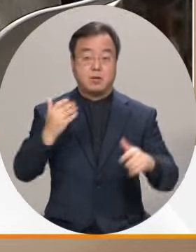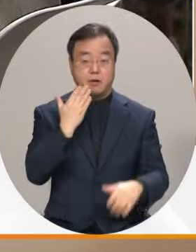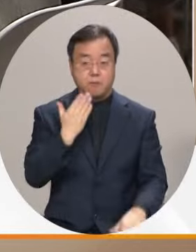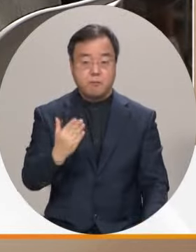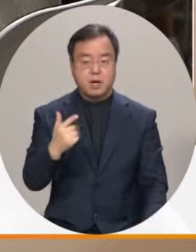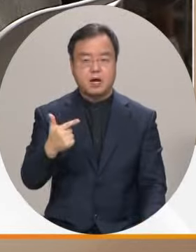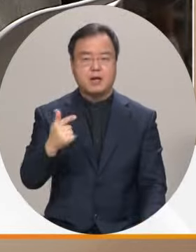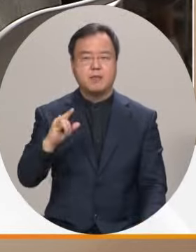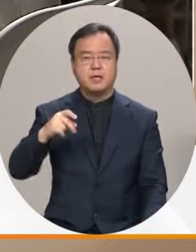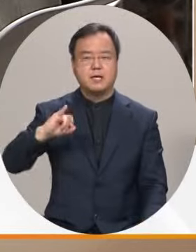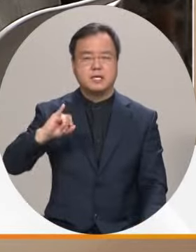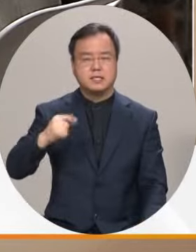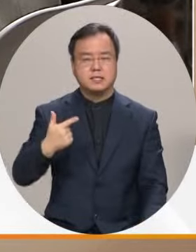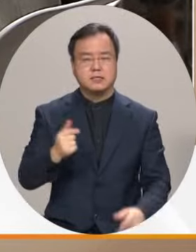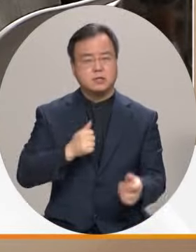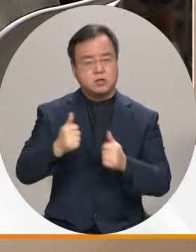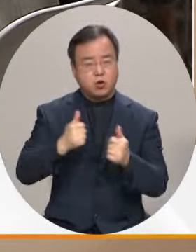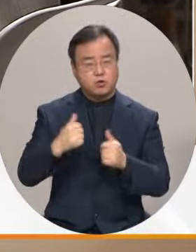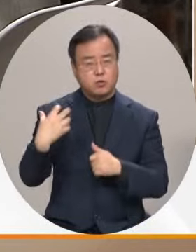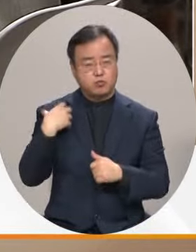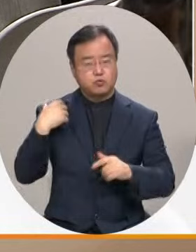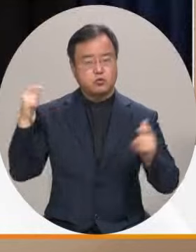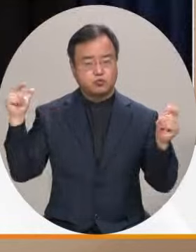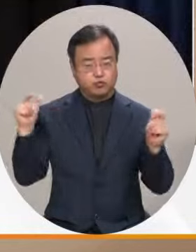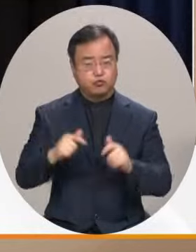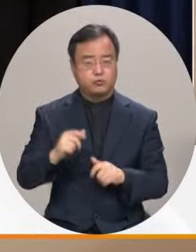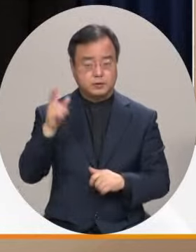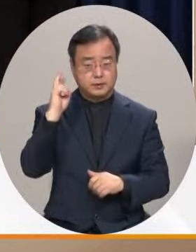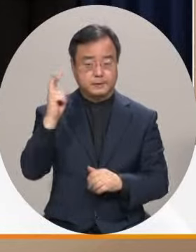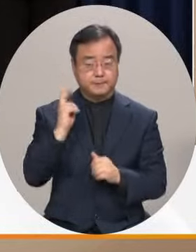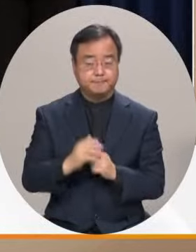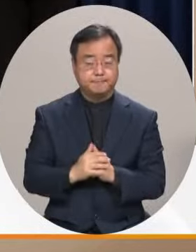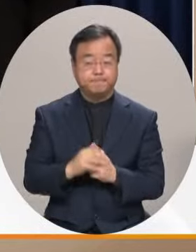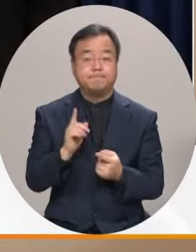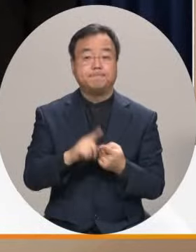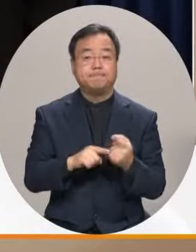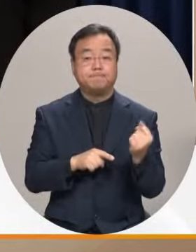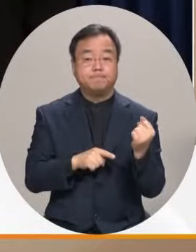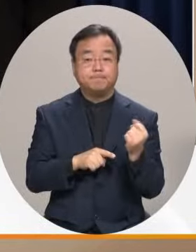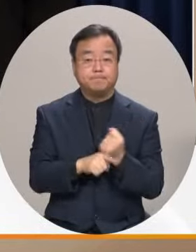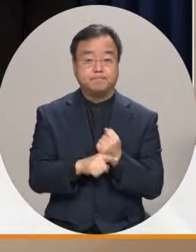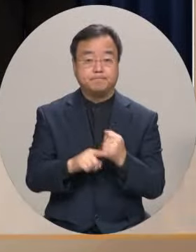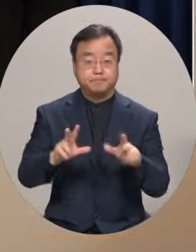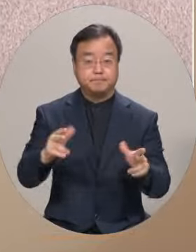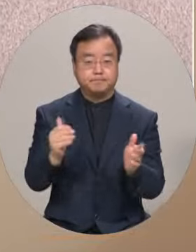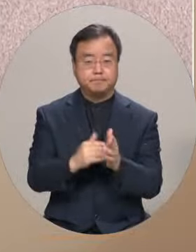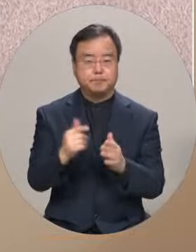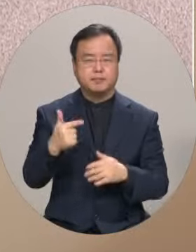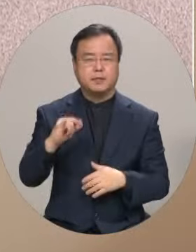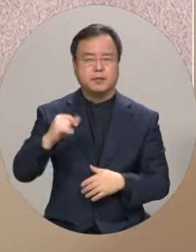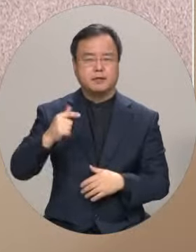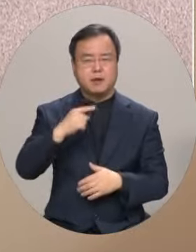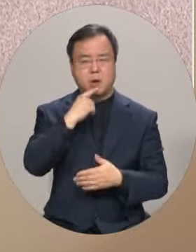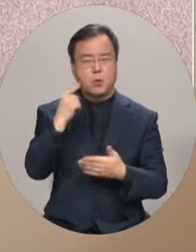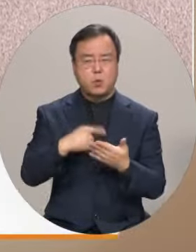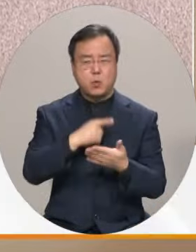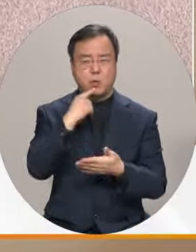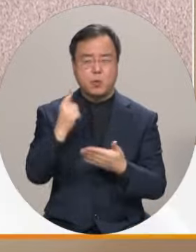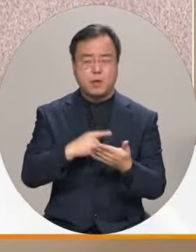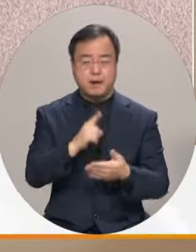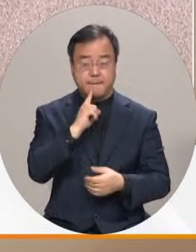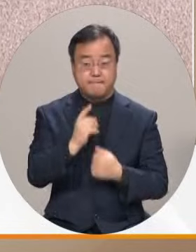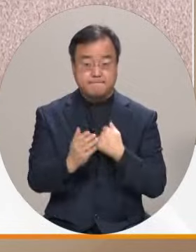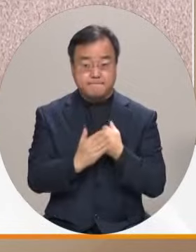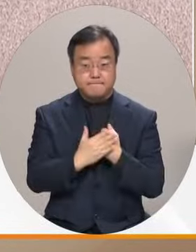경쟁 부담이 줄어들 거라는 전망이 나옵니다 그렇다면 그동안 내신에서 불리하다는 이유로 자사고나 외고